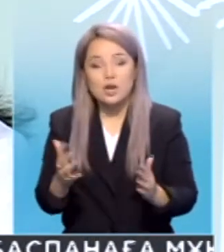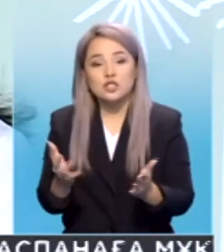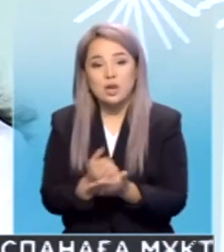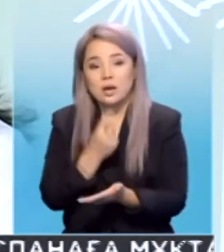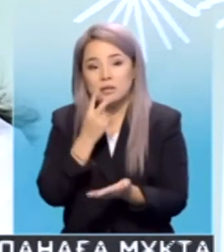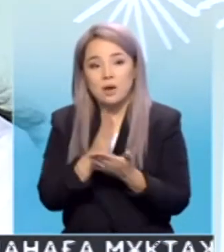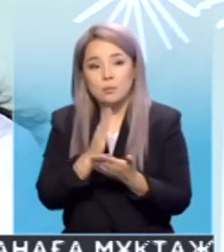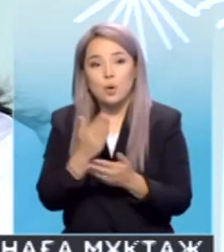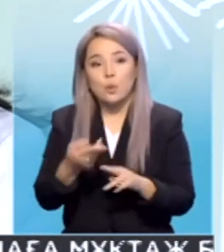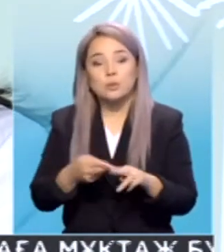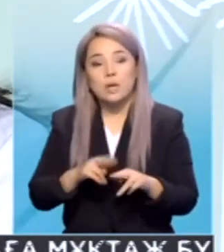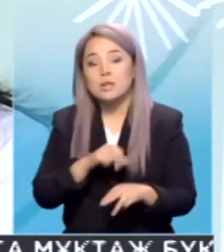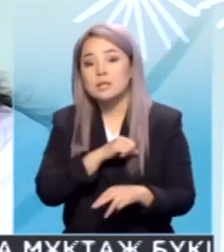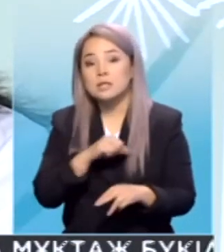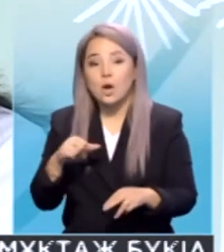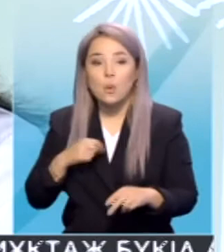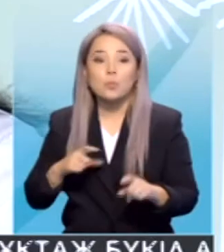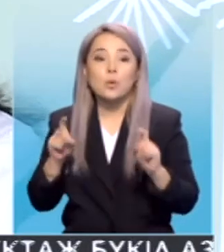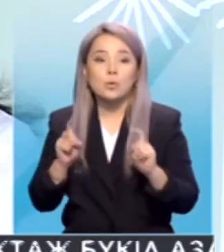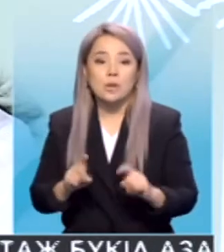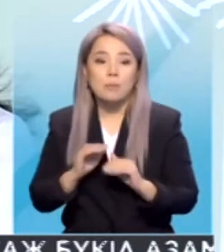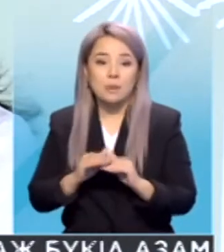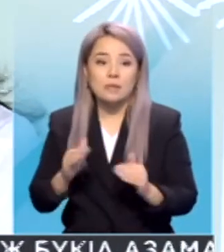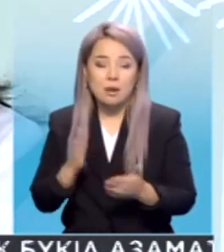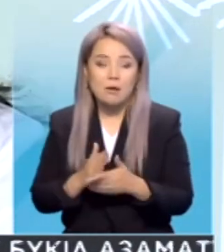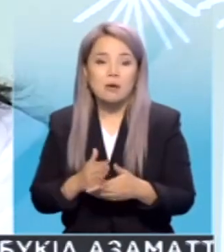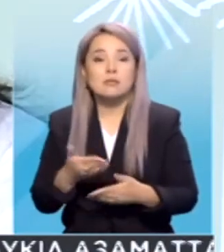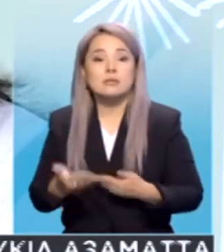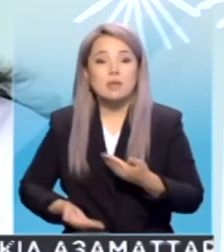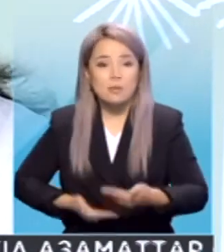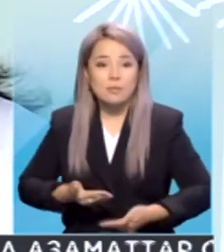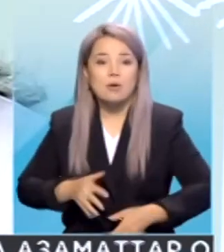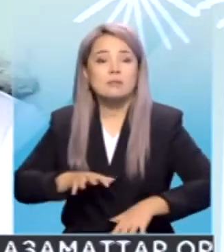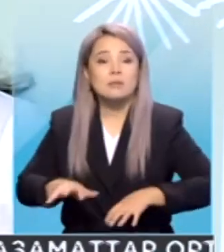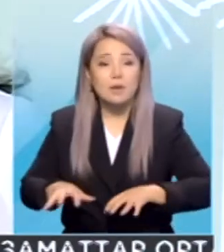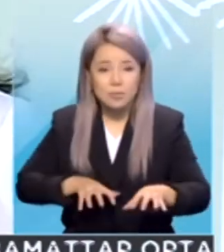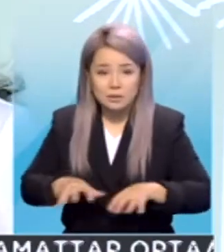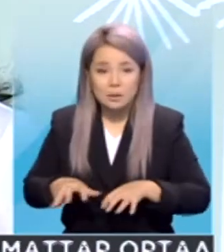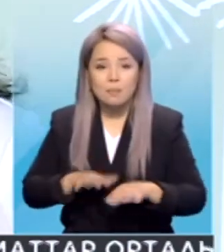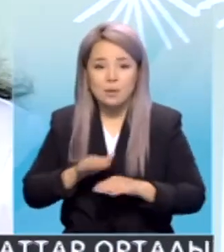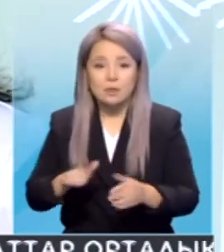жетістіктерге жетті. Және де өздігімен отырған балалар бар, еңбектеген балаларымыз бар.